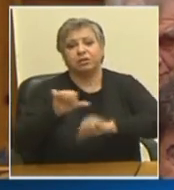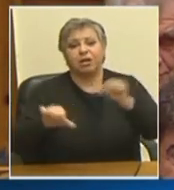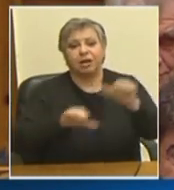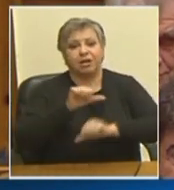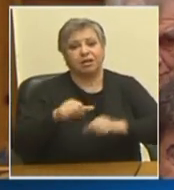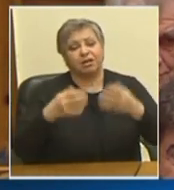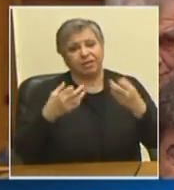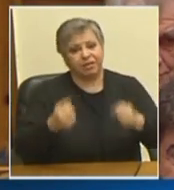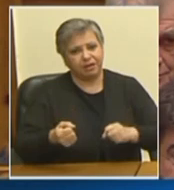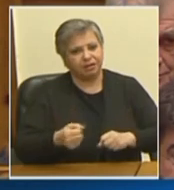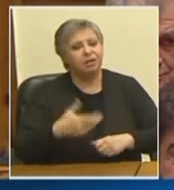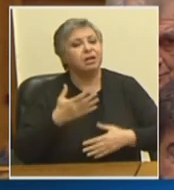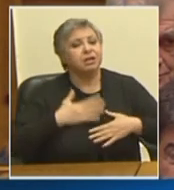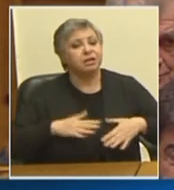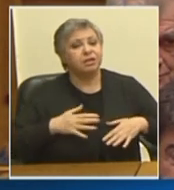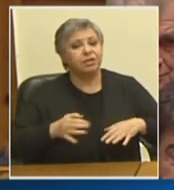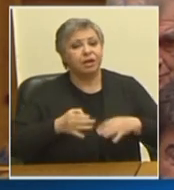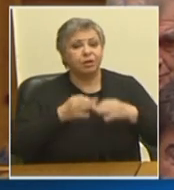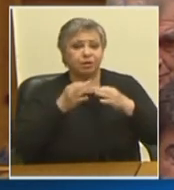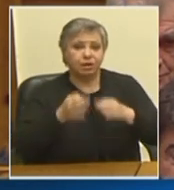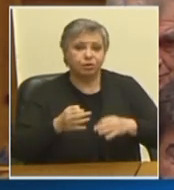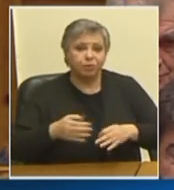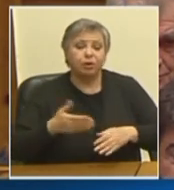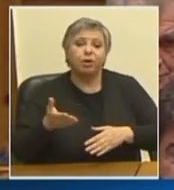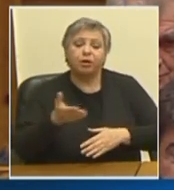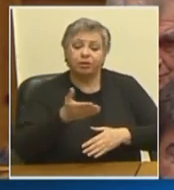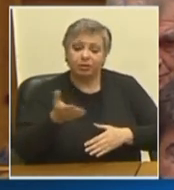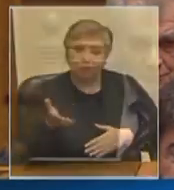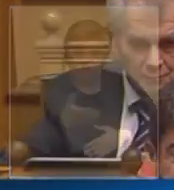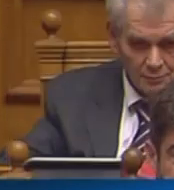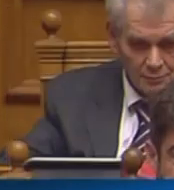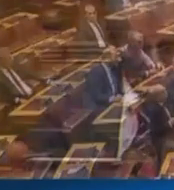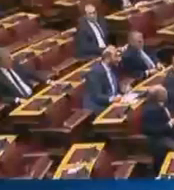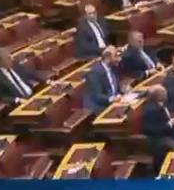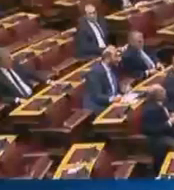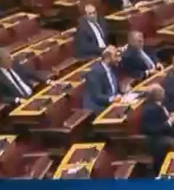μεγάλη δημοκρατική προοδευτική αλλαγή με τον κύριο Μητσοτάκη και τη Νέα Δημοκρατία δεν γίνεται.